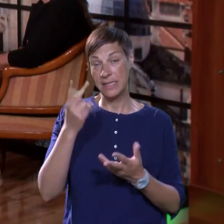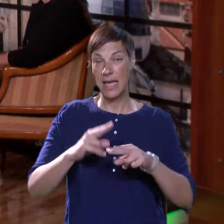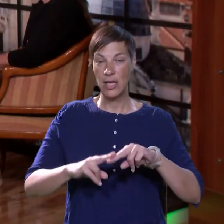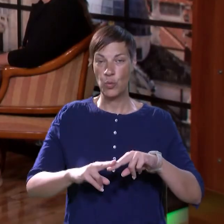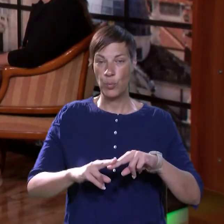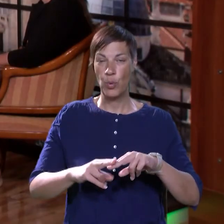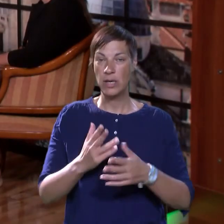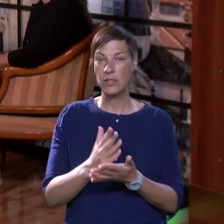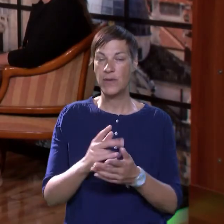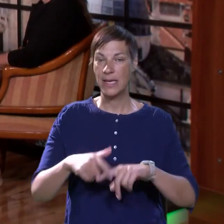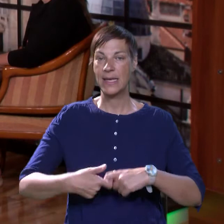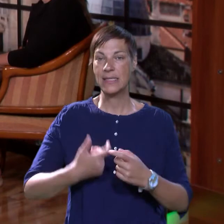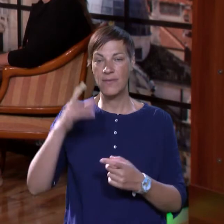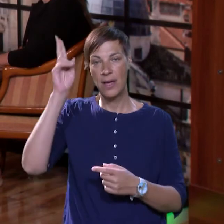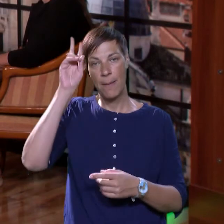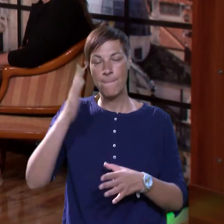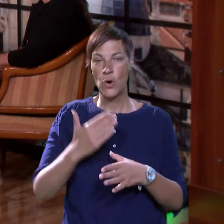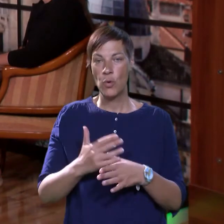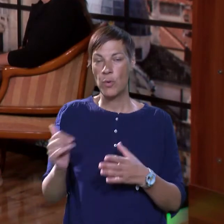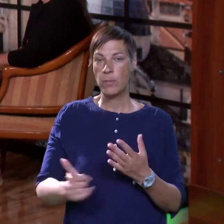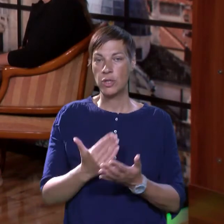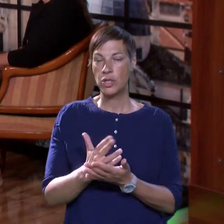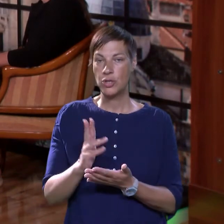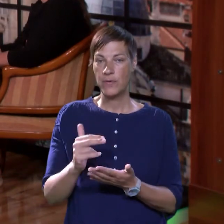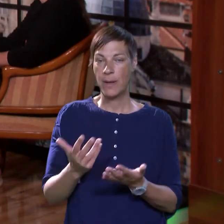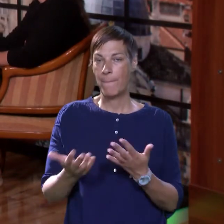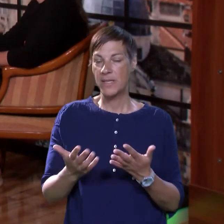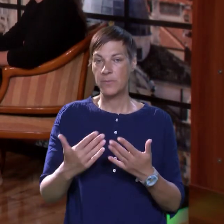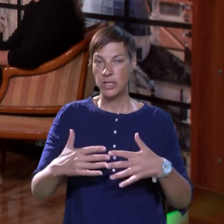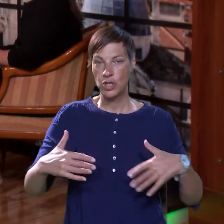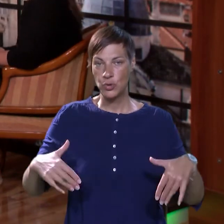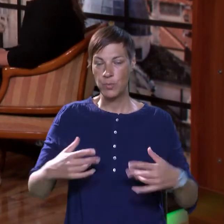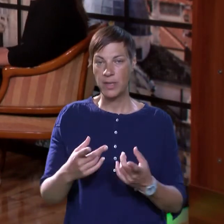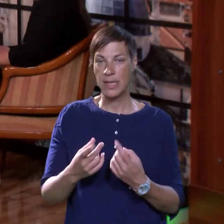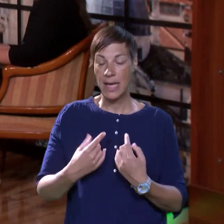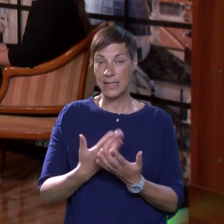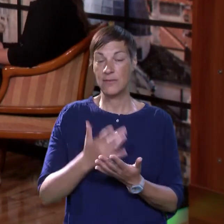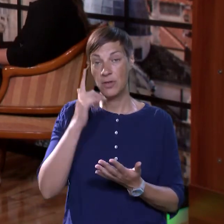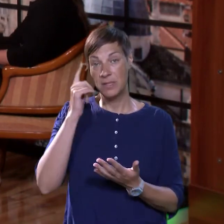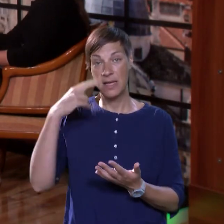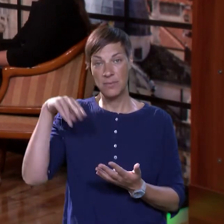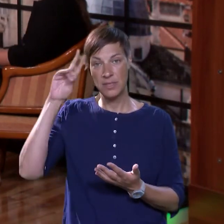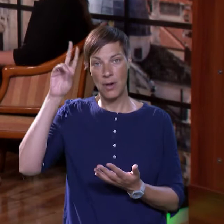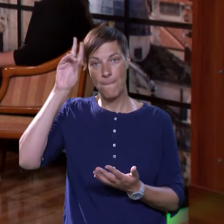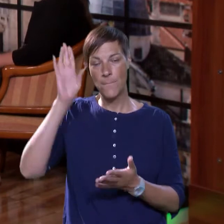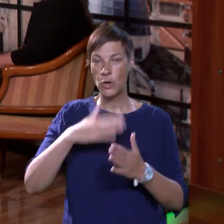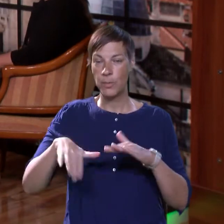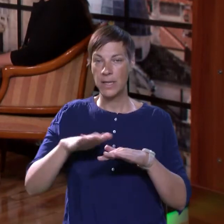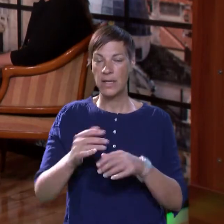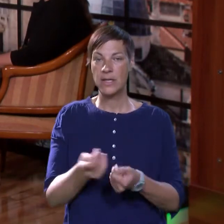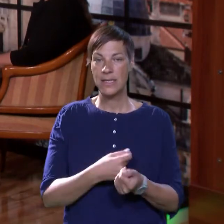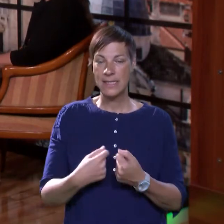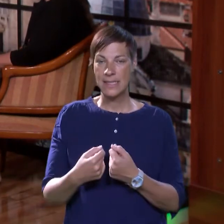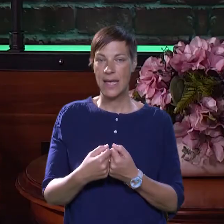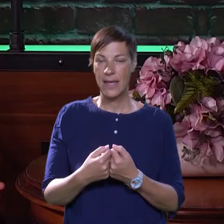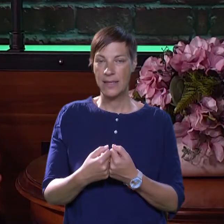znaju bolnicu i uvijek neke stvari mogu pomoći, još uvijek imaju... Bez obzira što su recimo u mirovini, ali svojim znanjem i iskustvom mogu pridonijeti zajednici. Znaju